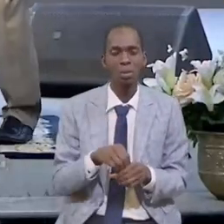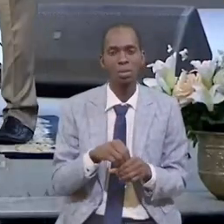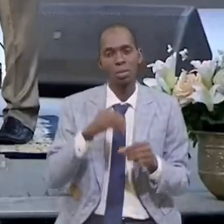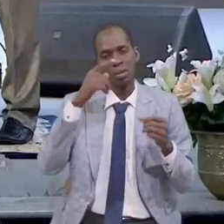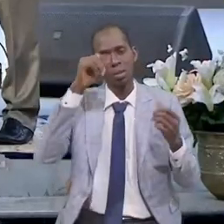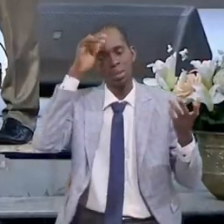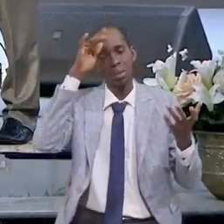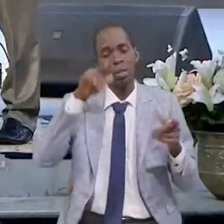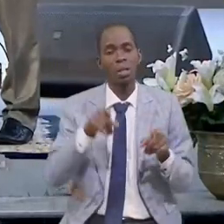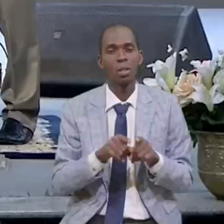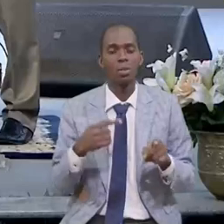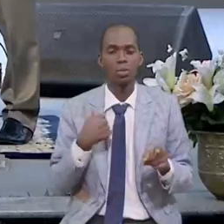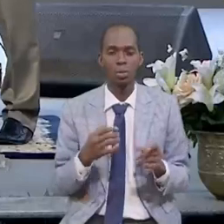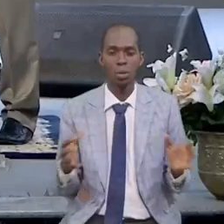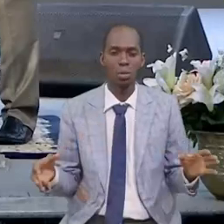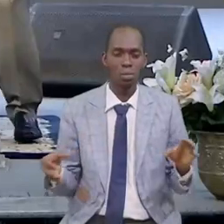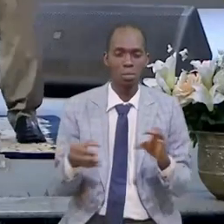Quand nous regroupons tout cela,